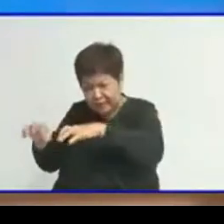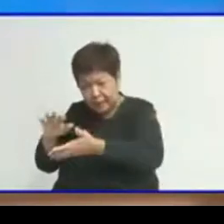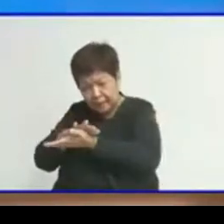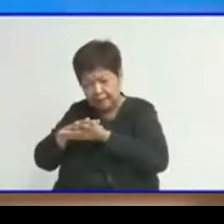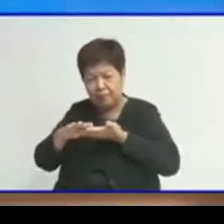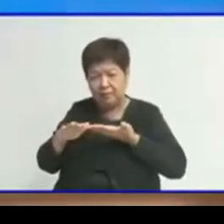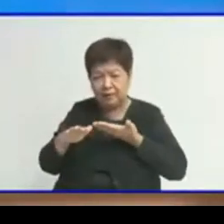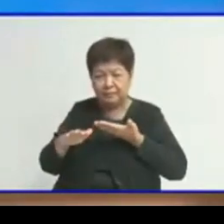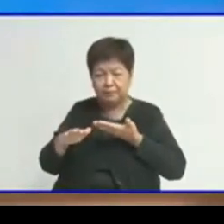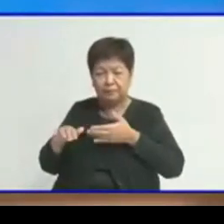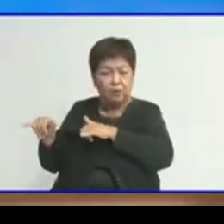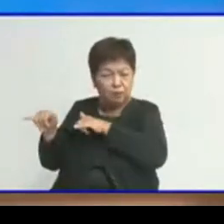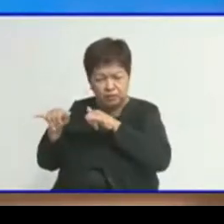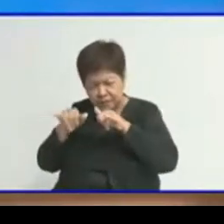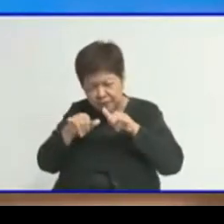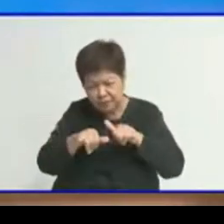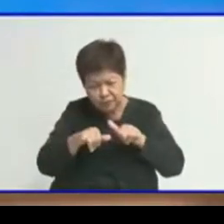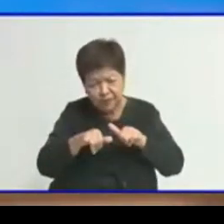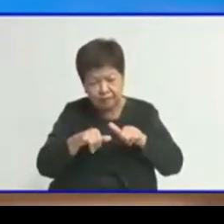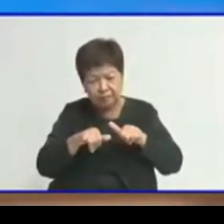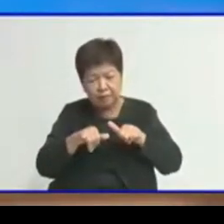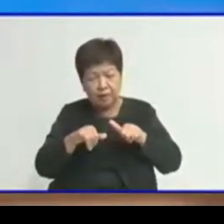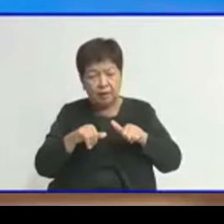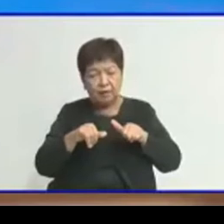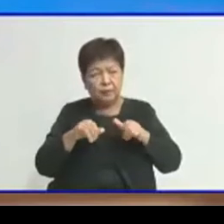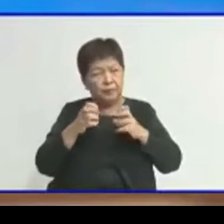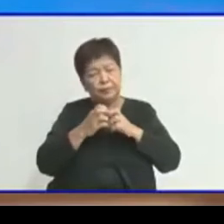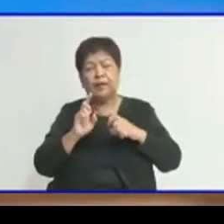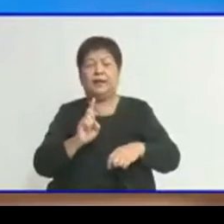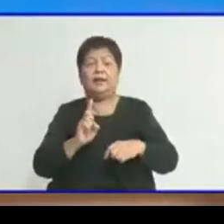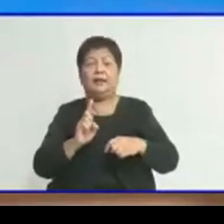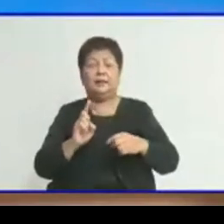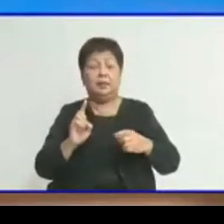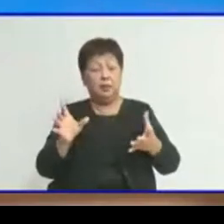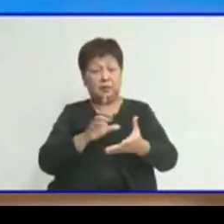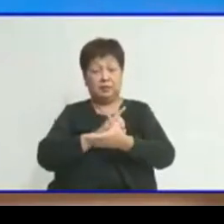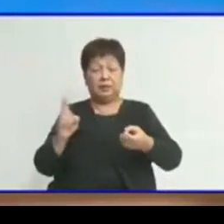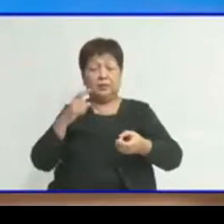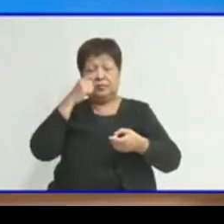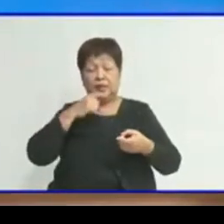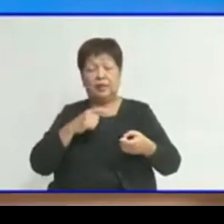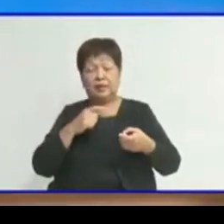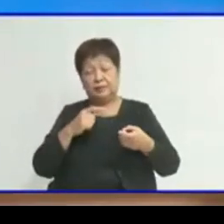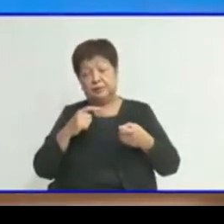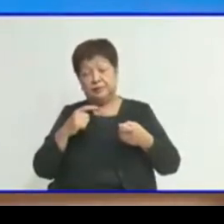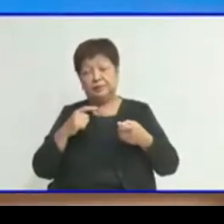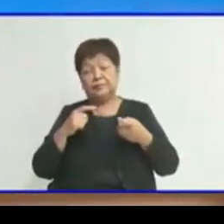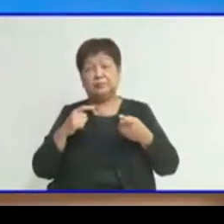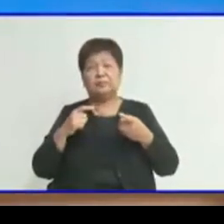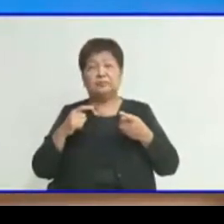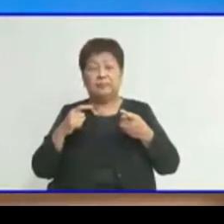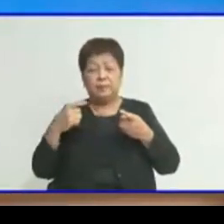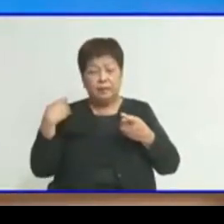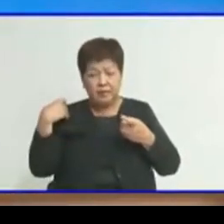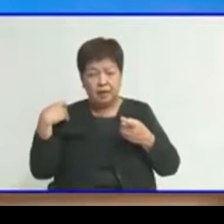ครับสภาพสังคมไทยตลอดจนสถานการณ์ระหว่างประเทศที่ประเทศไทยให้ความร่วมมือโดยคำนึงถึงหลักสิทธิมนุษย